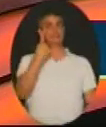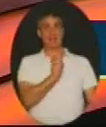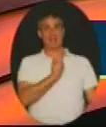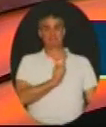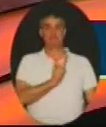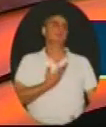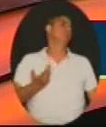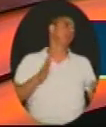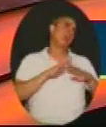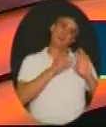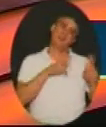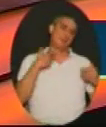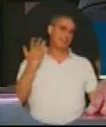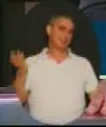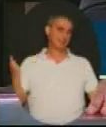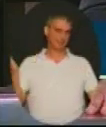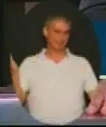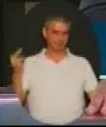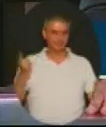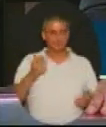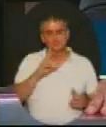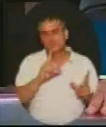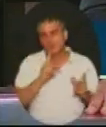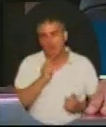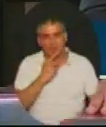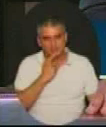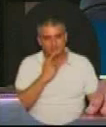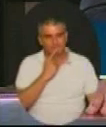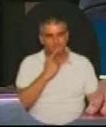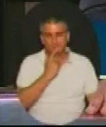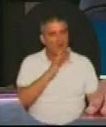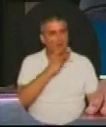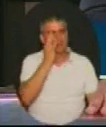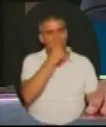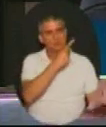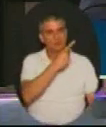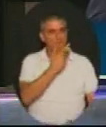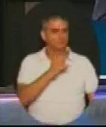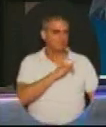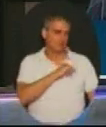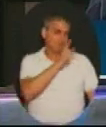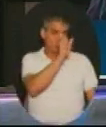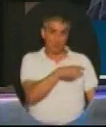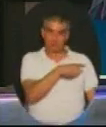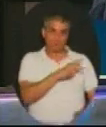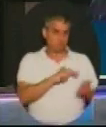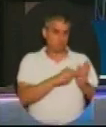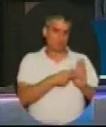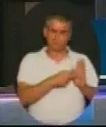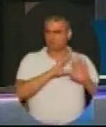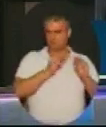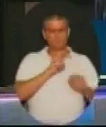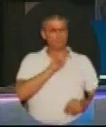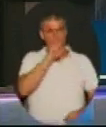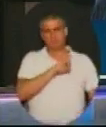אפשרי, הכל אפשרי. ואתה יודע מה, למה בסופו של דבר אהוד ברק מרתק? כי אישיות פוליטית, ובכלל